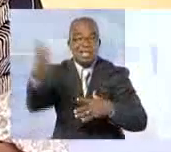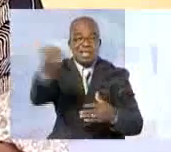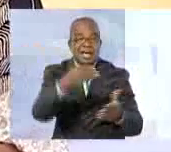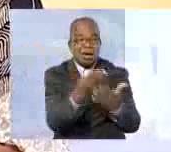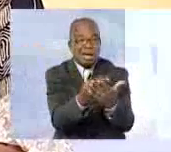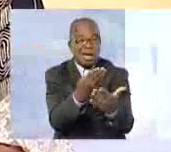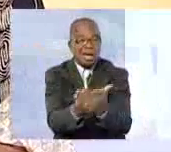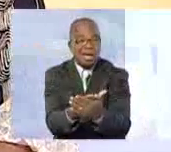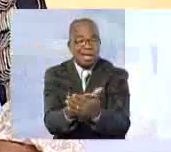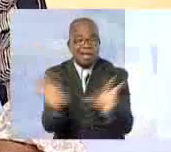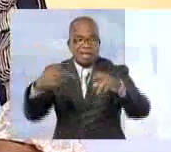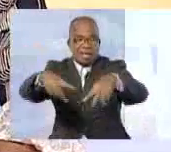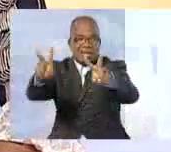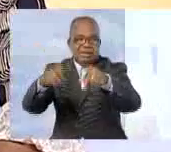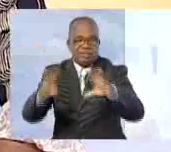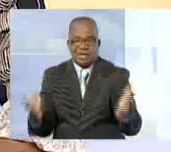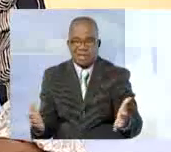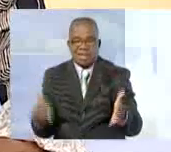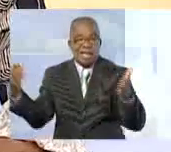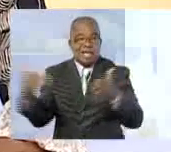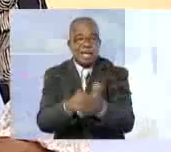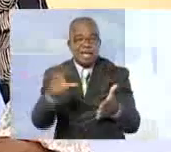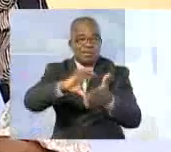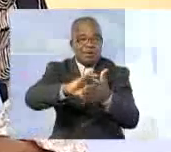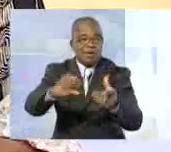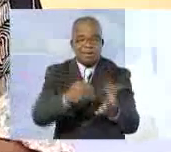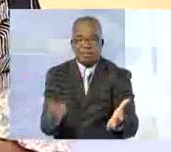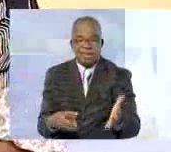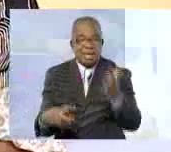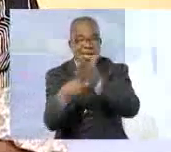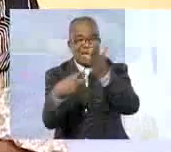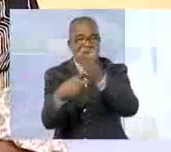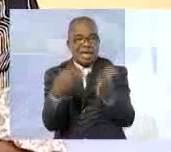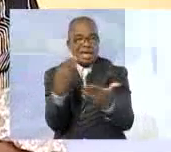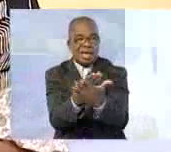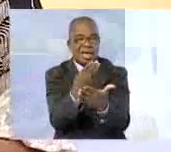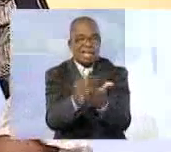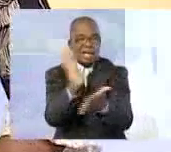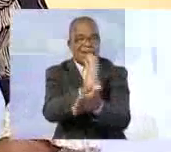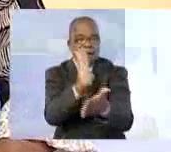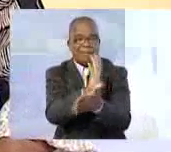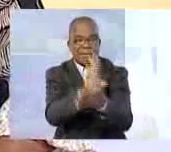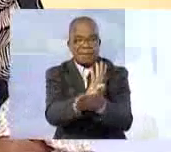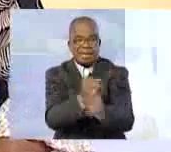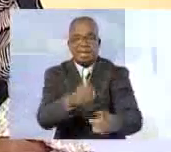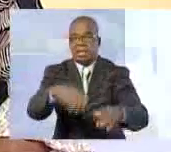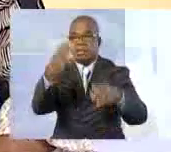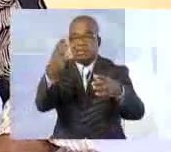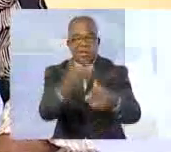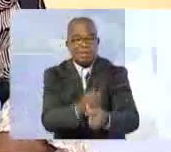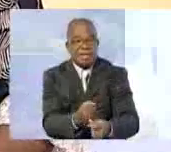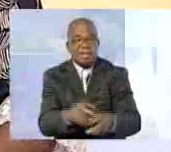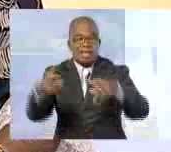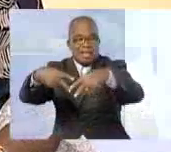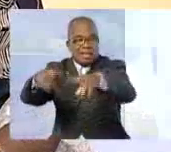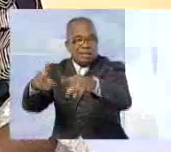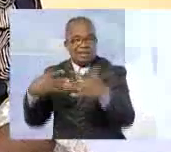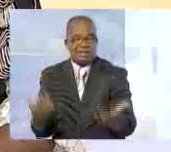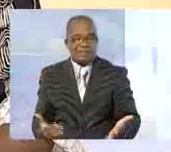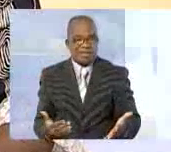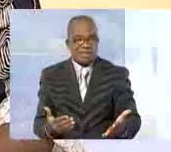Ils s'adonnaient à cette pratique illégale devant la Banque centrale des États de l'Afrique de l'Ouest. Bilan de l'opération, 3 millions